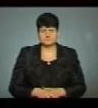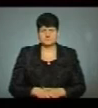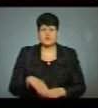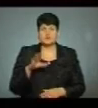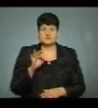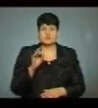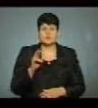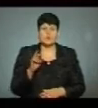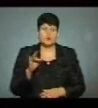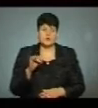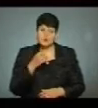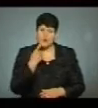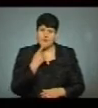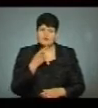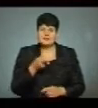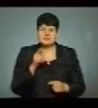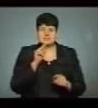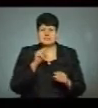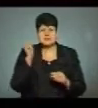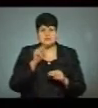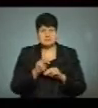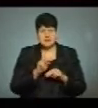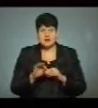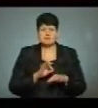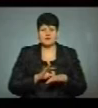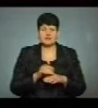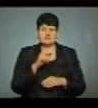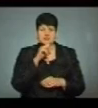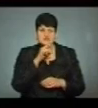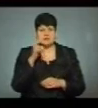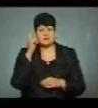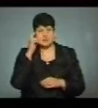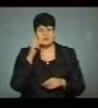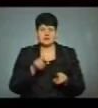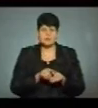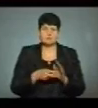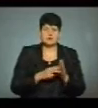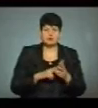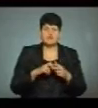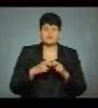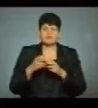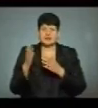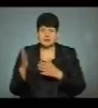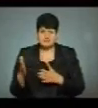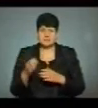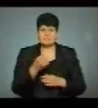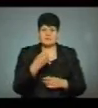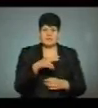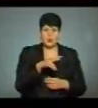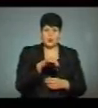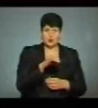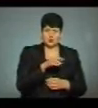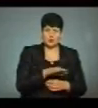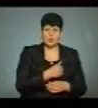Олександр Коркоїл каже, такі семінари вже провели в Чернівцях, Києві. Також планують провести в Івано-Франківську. Та 15 лютого